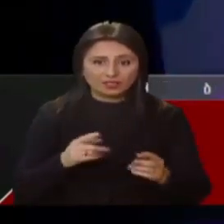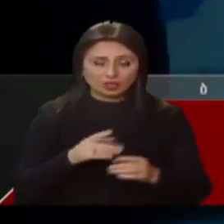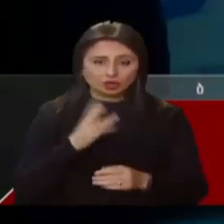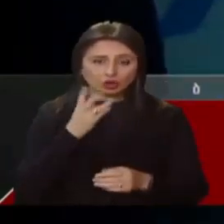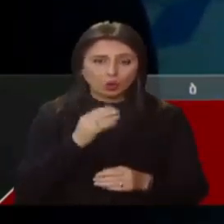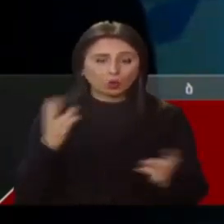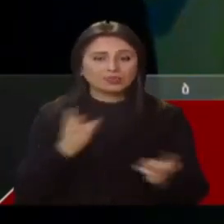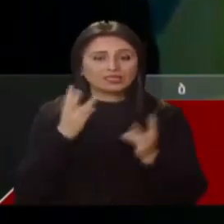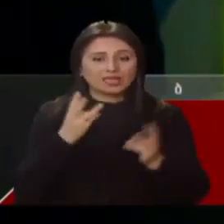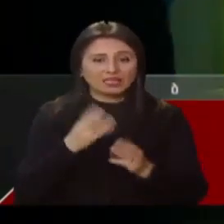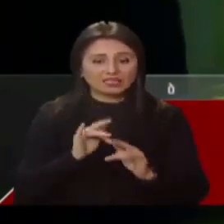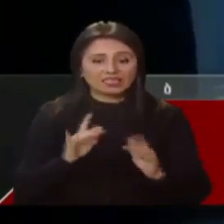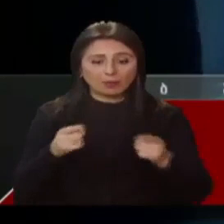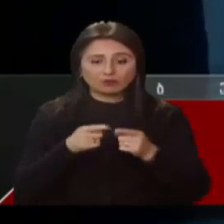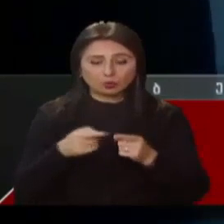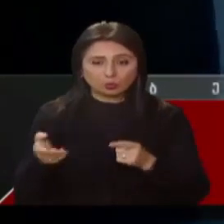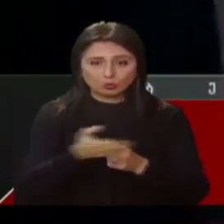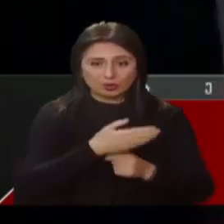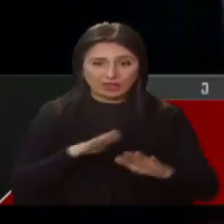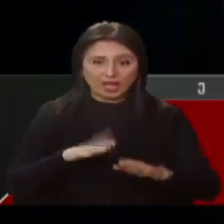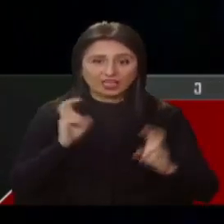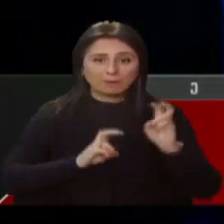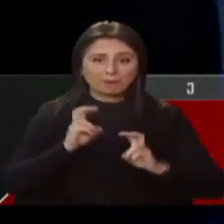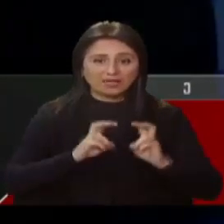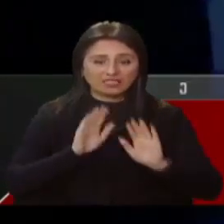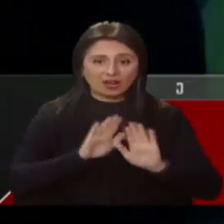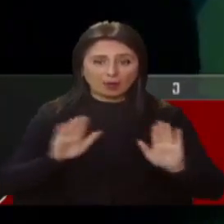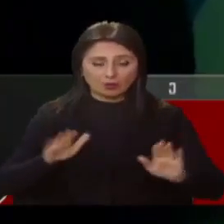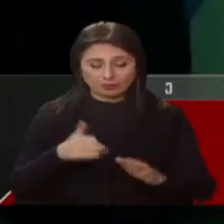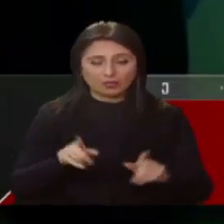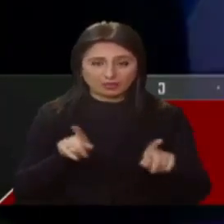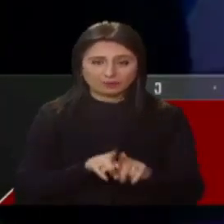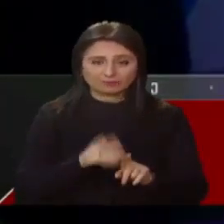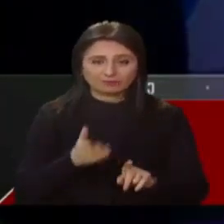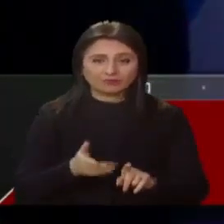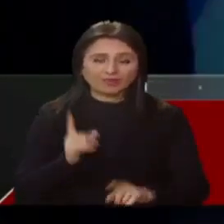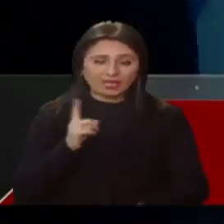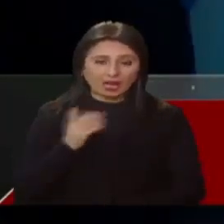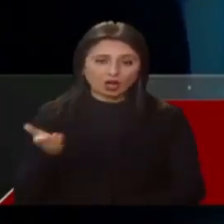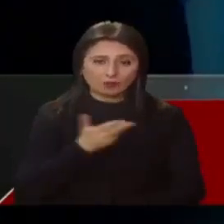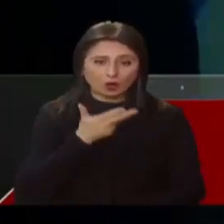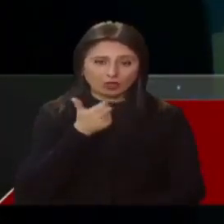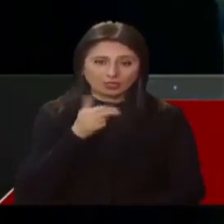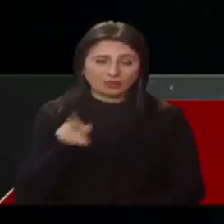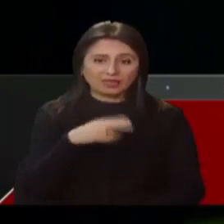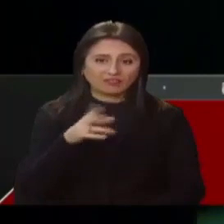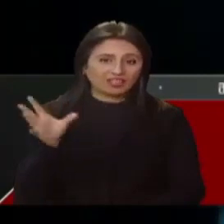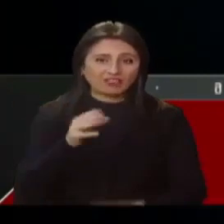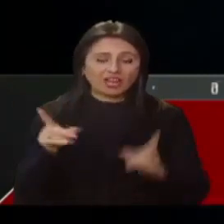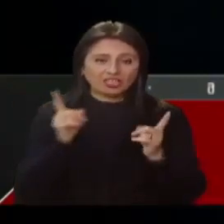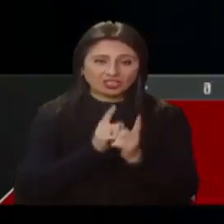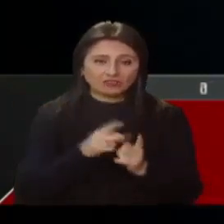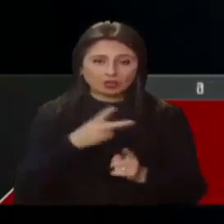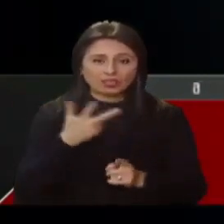შოუ, საბავშვო კუთხეები მოეწყობა, ადგილობრივი მეწარმეების გამოფენა მოეწყობა, ასე რომ გელოდებით 31 დეკემბერს ყველა ერთად